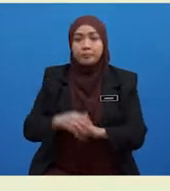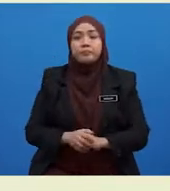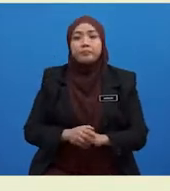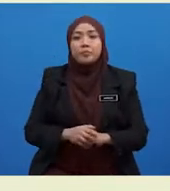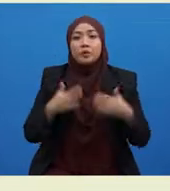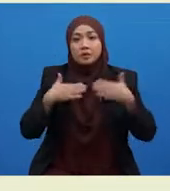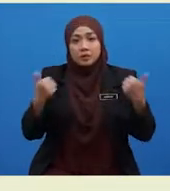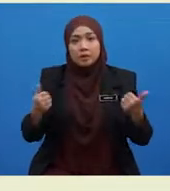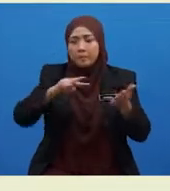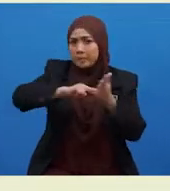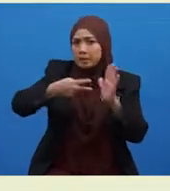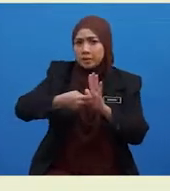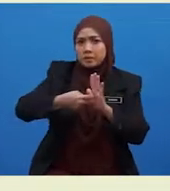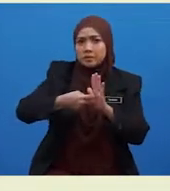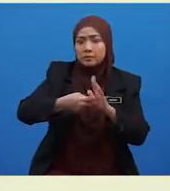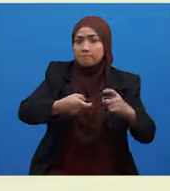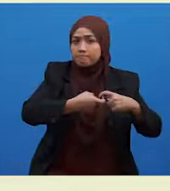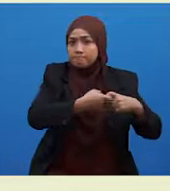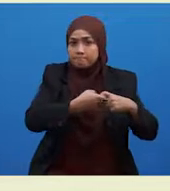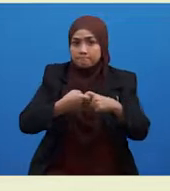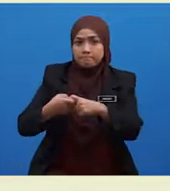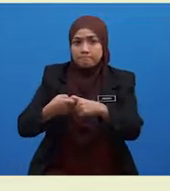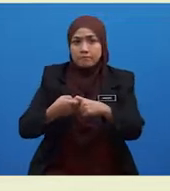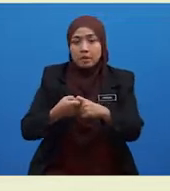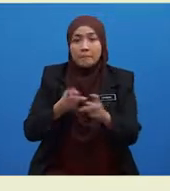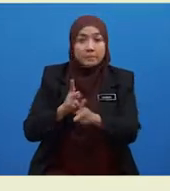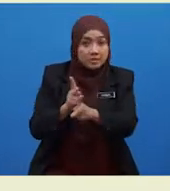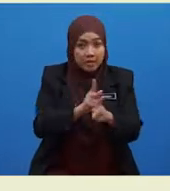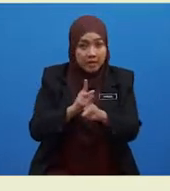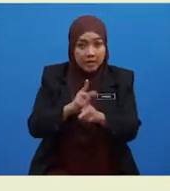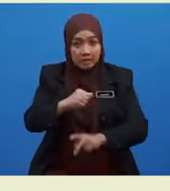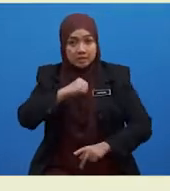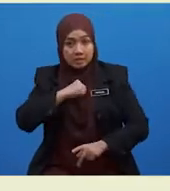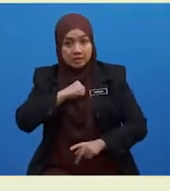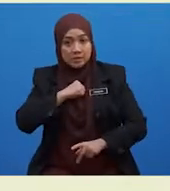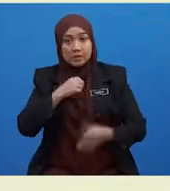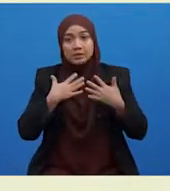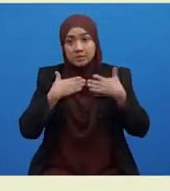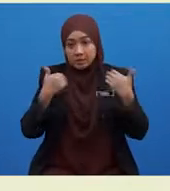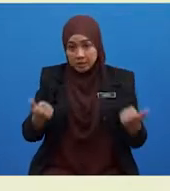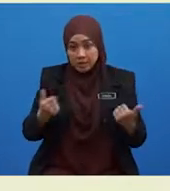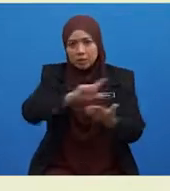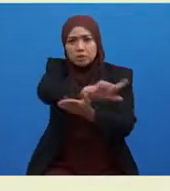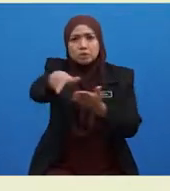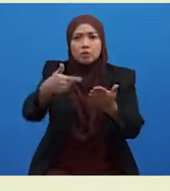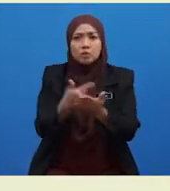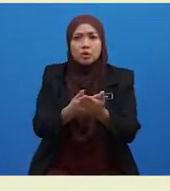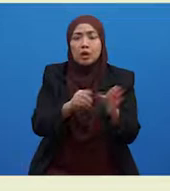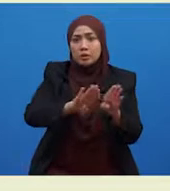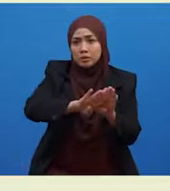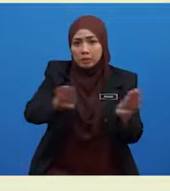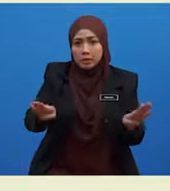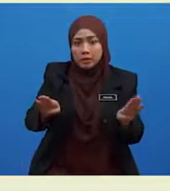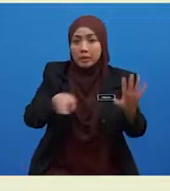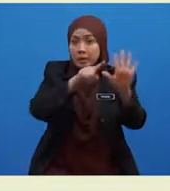bermakna berkaitan rapat dengan penjagaan kesihatan secara keseluruhan dan ia terbagi kepada